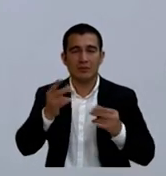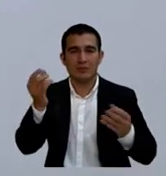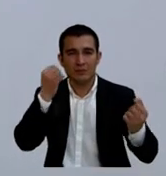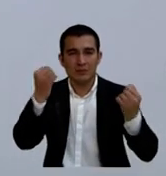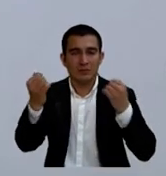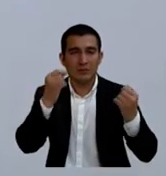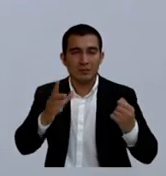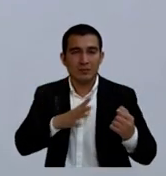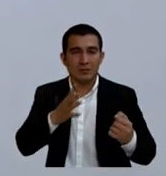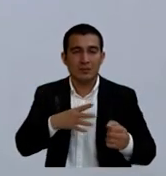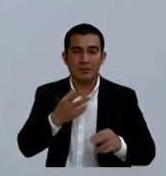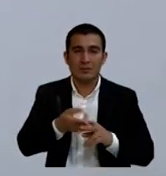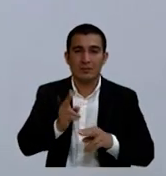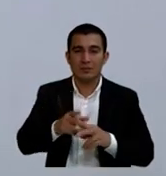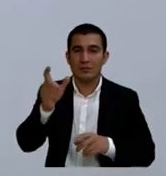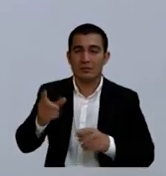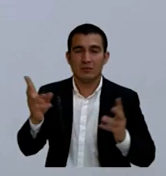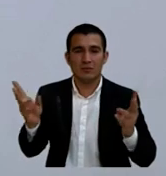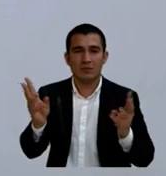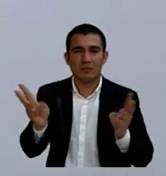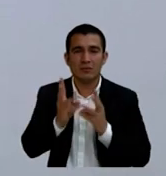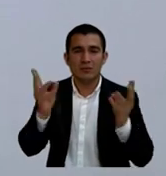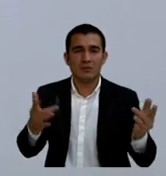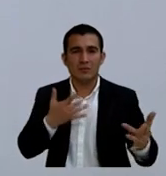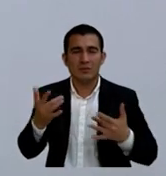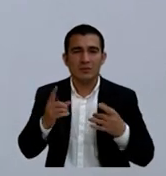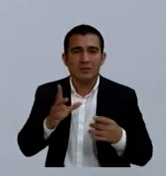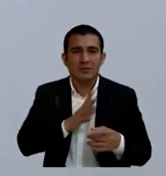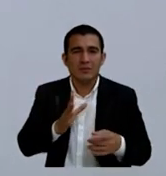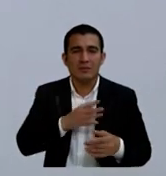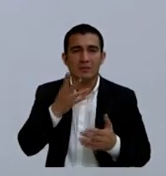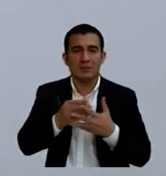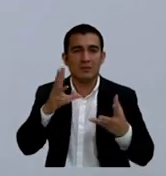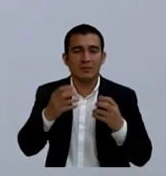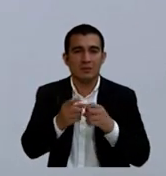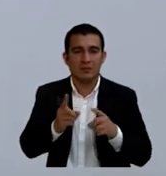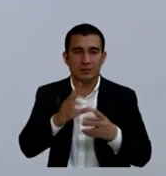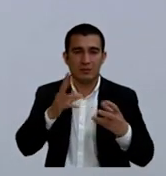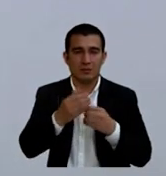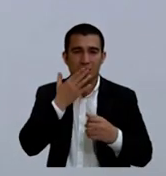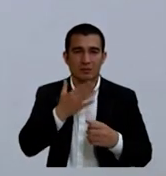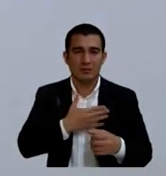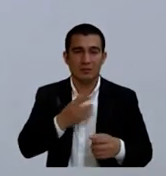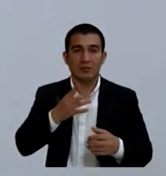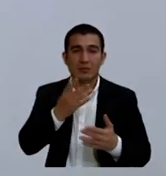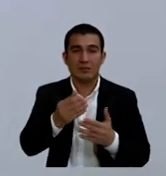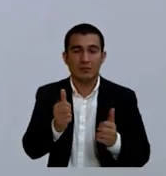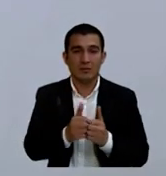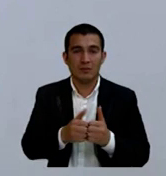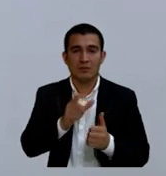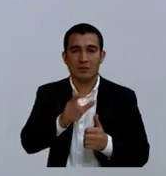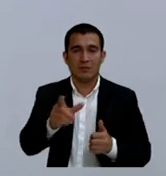og'u, bir yonda tabib, bir yoningda g'anim albatta, bir yoningda do'stlar bor,